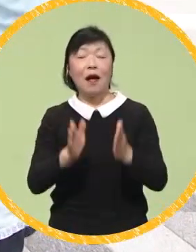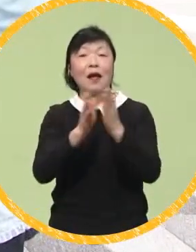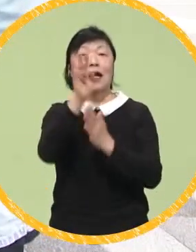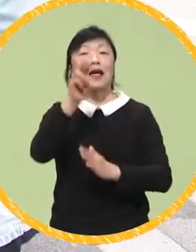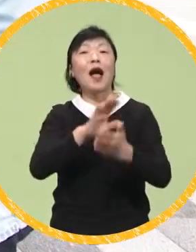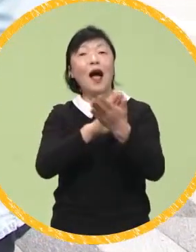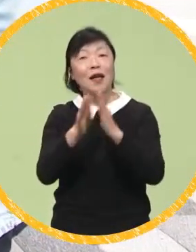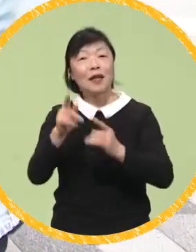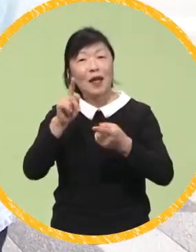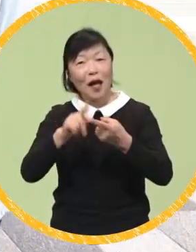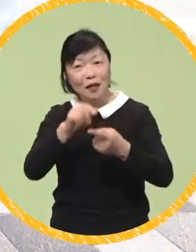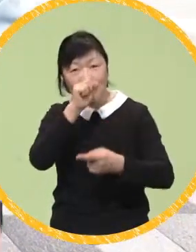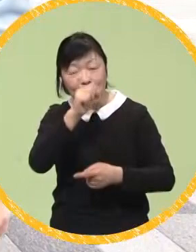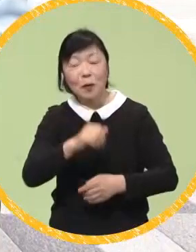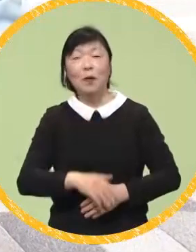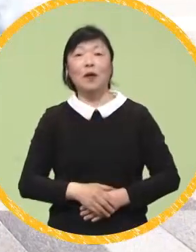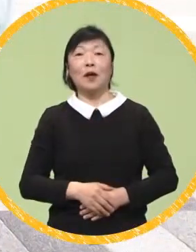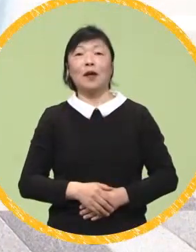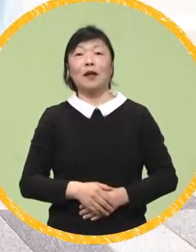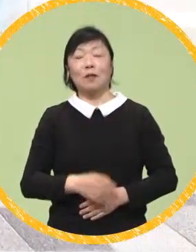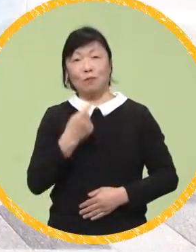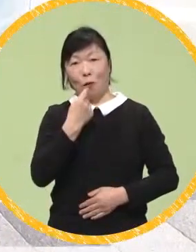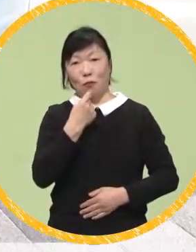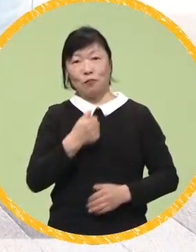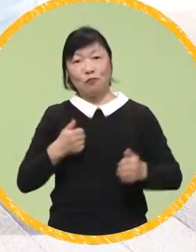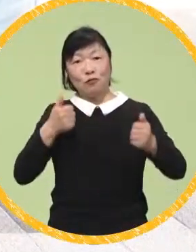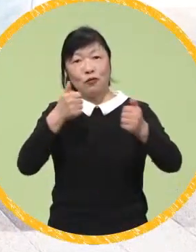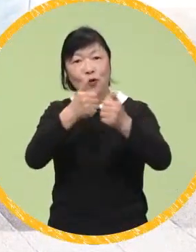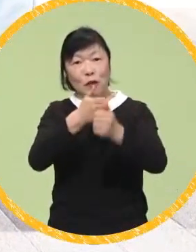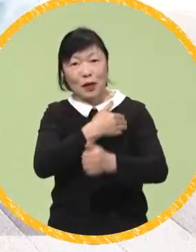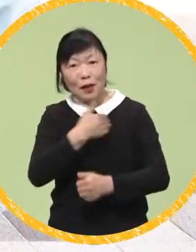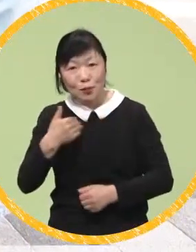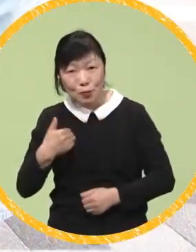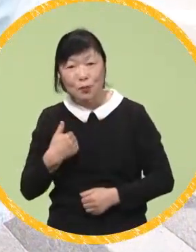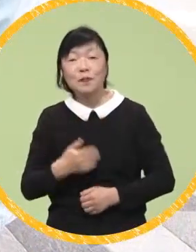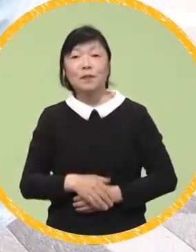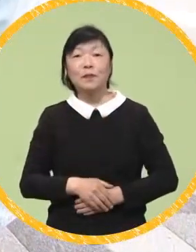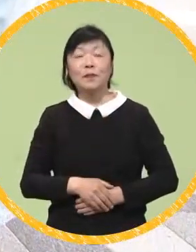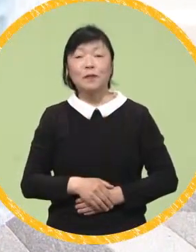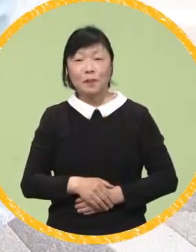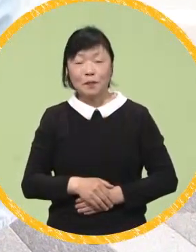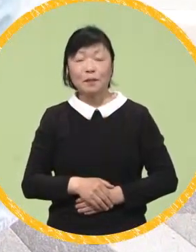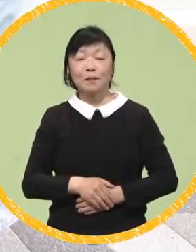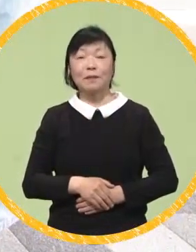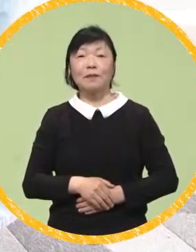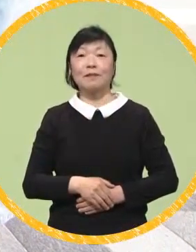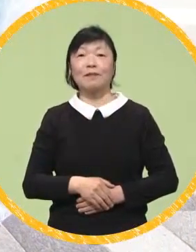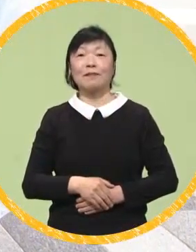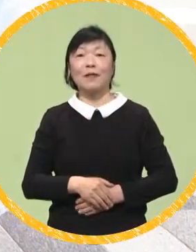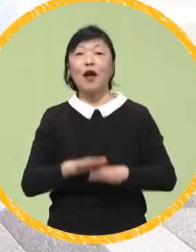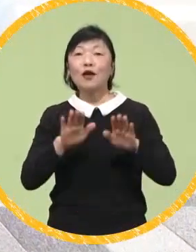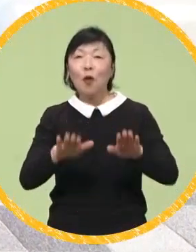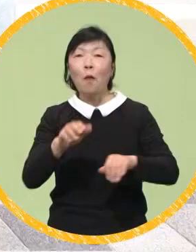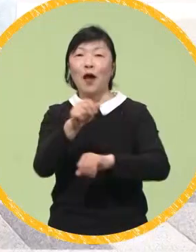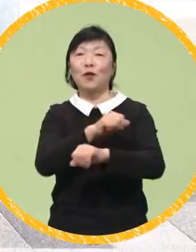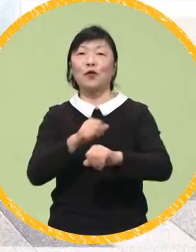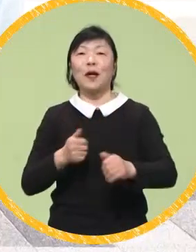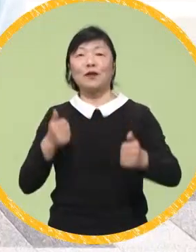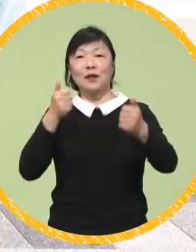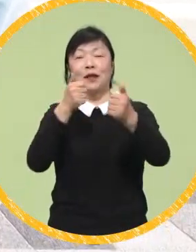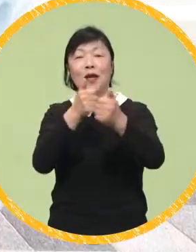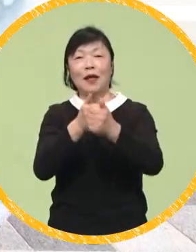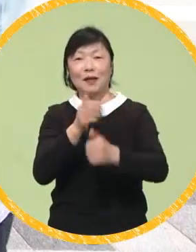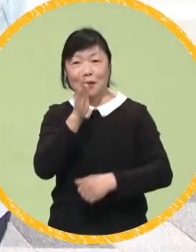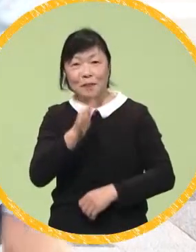こう親しみやすいというありがとうございますこれ挑戦できますかねぼくであのぜひあのせっかく来ていただきましたのではい今日は特別にチャレンジして